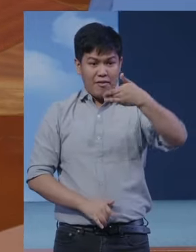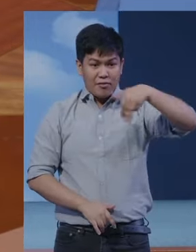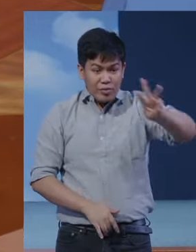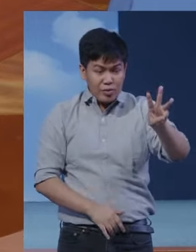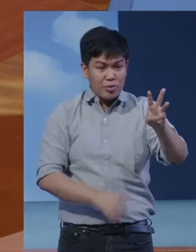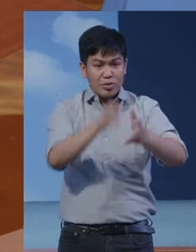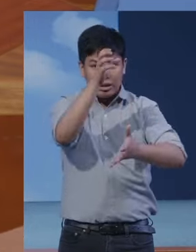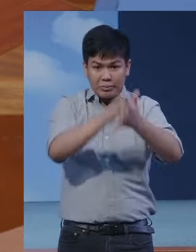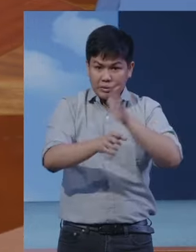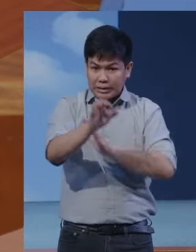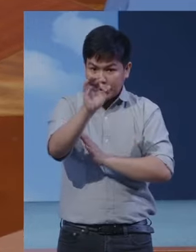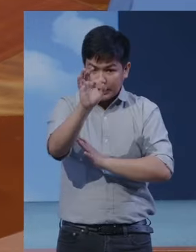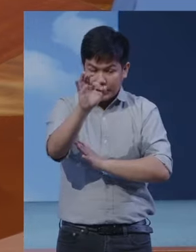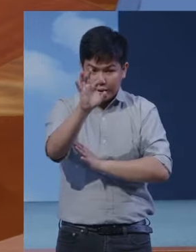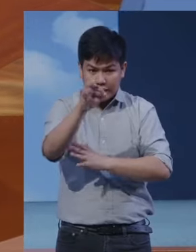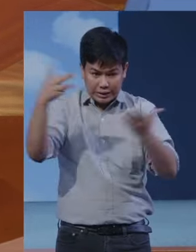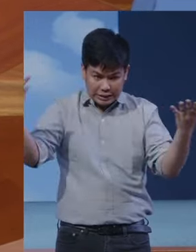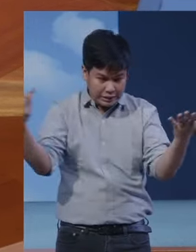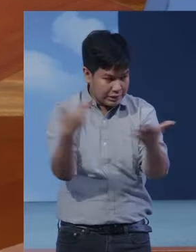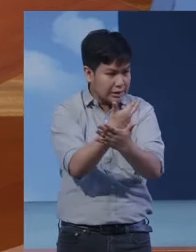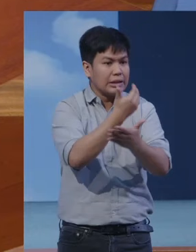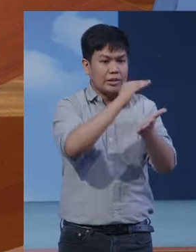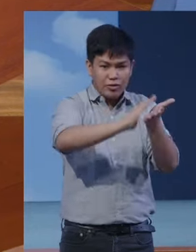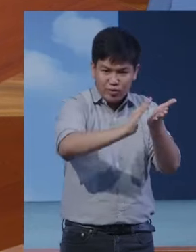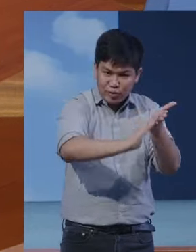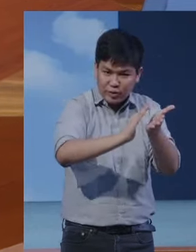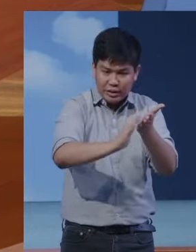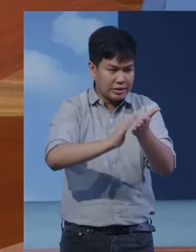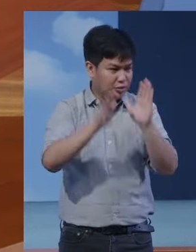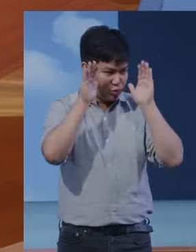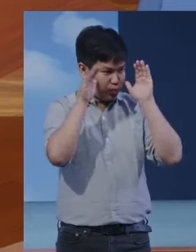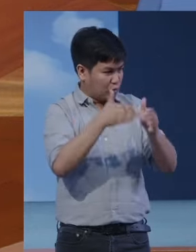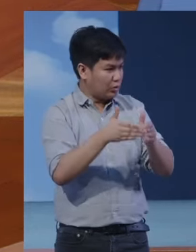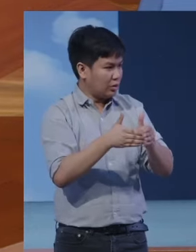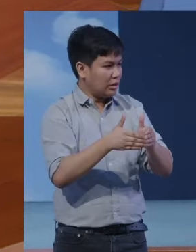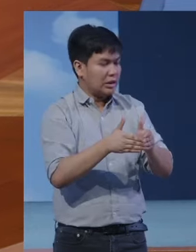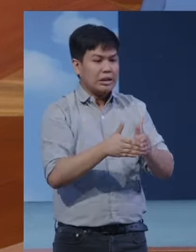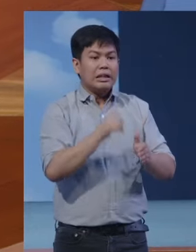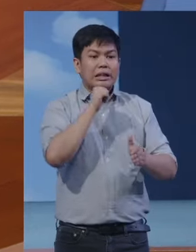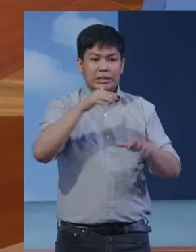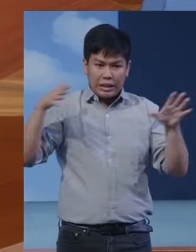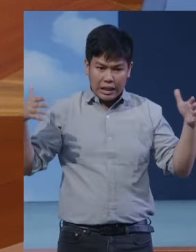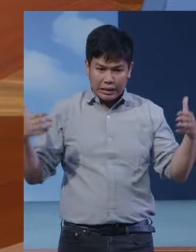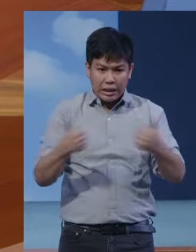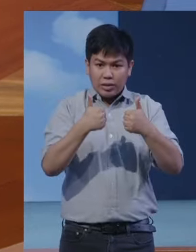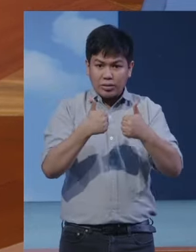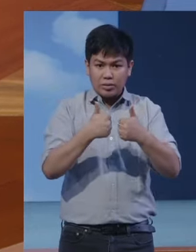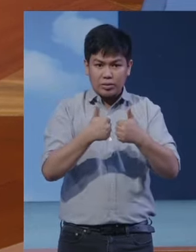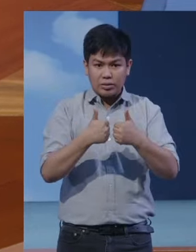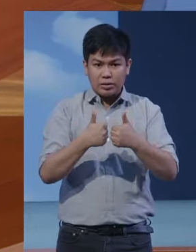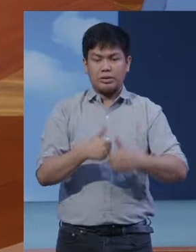chapter tungkol sa restoration and forgiveness Hindi po aksidente yun sapagkat